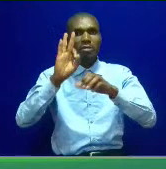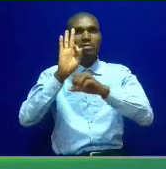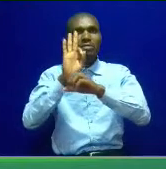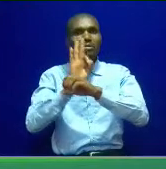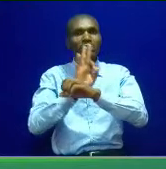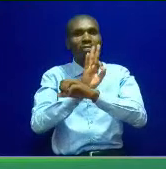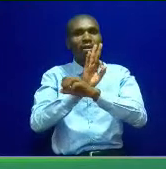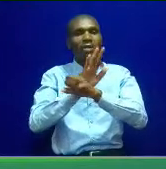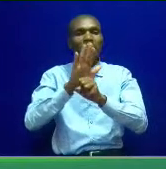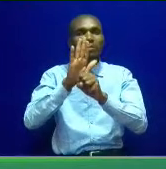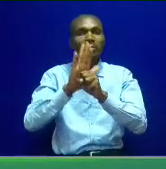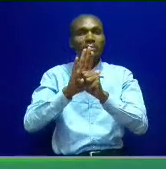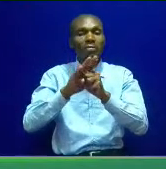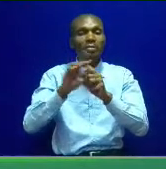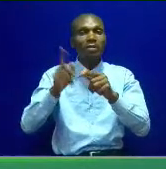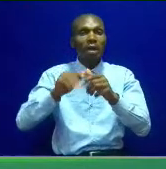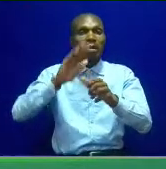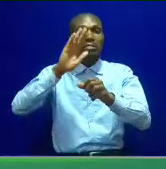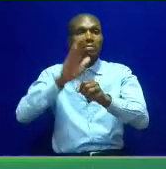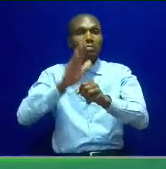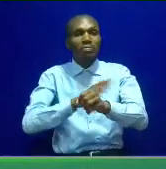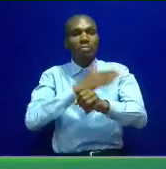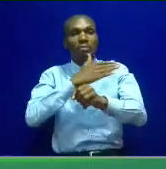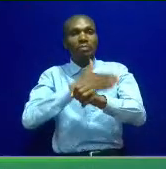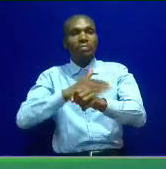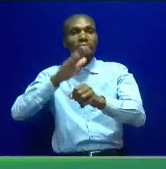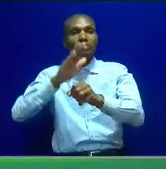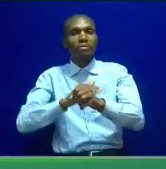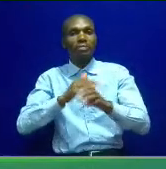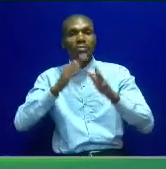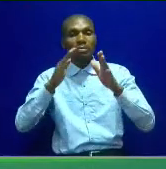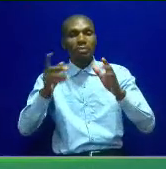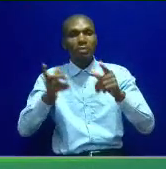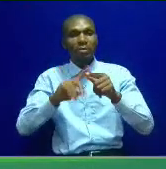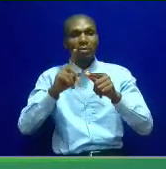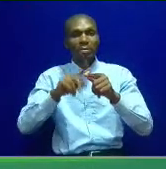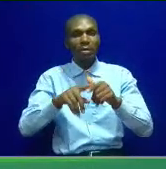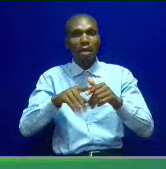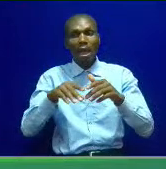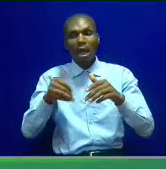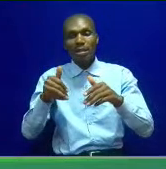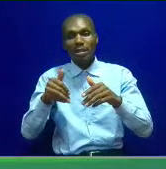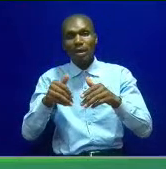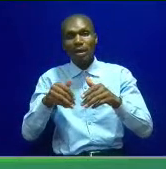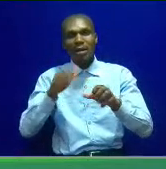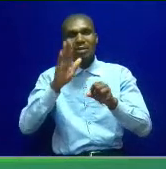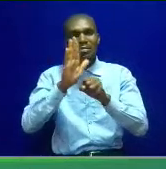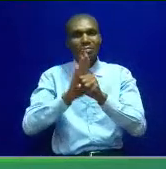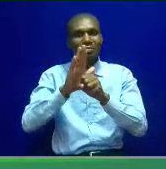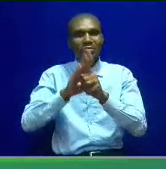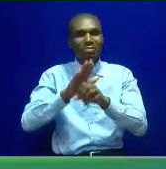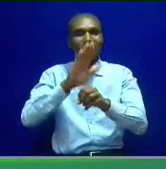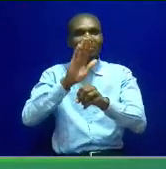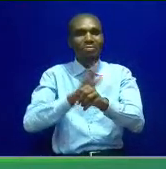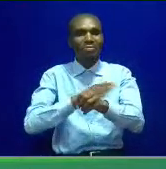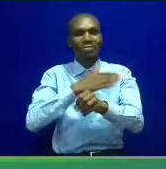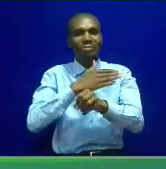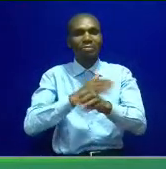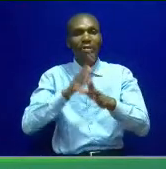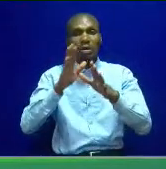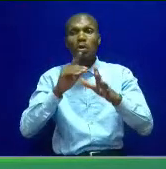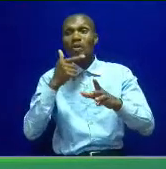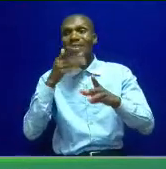bigoro asabasani abanana banene ko rwaseriro bari ya gusiga ti abo Faith Stan nabasani bande bago chago